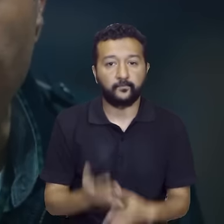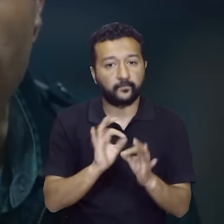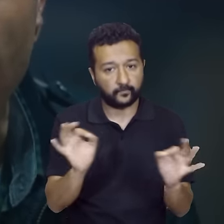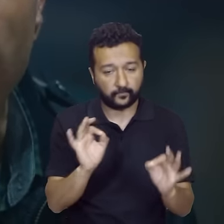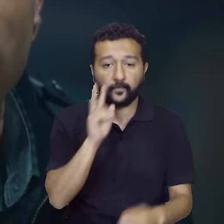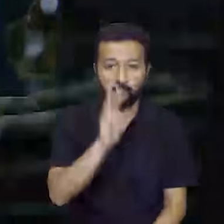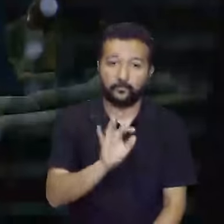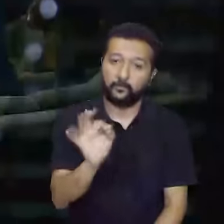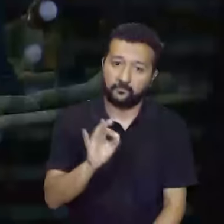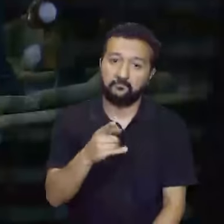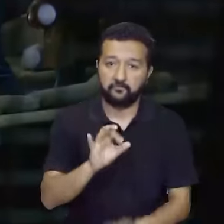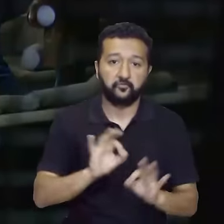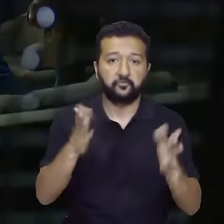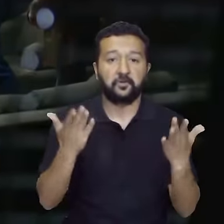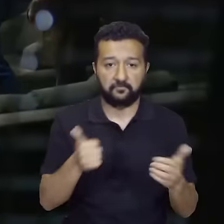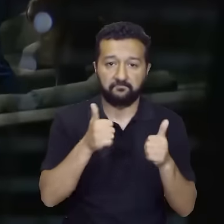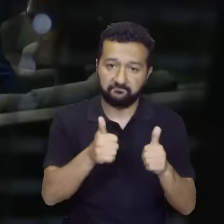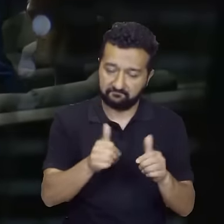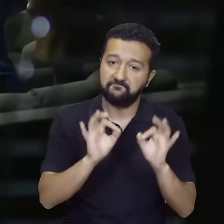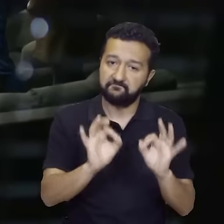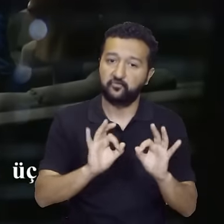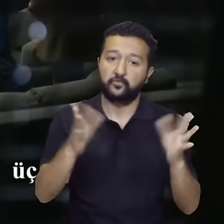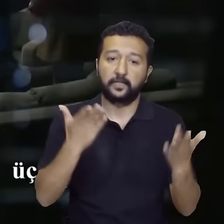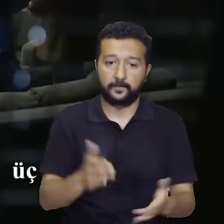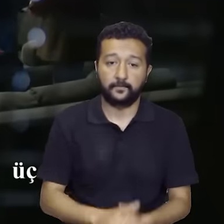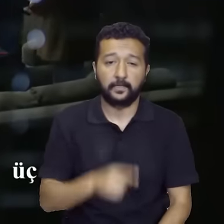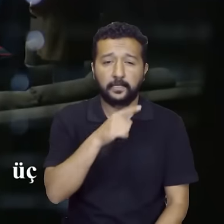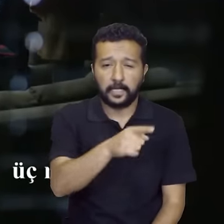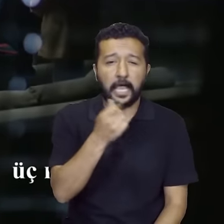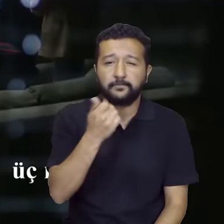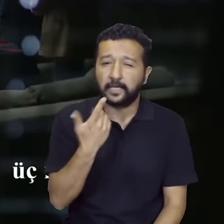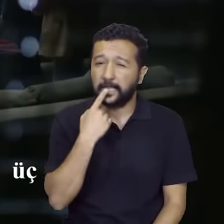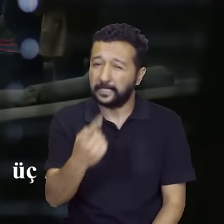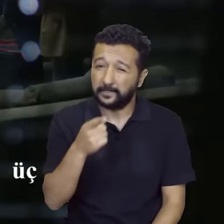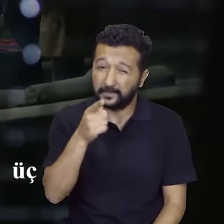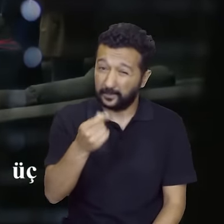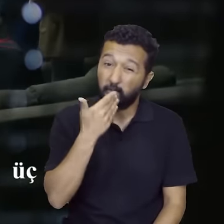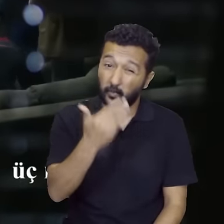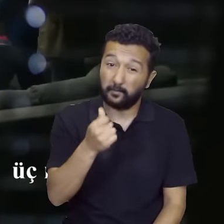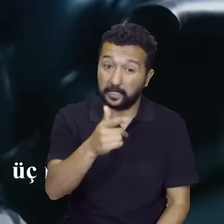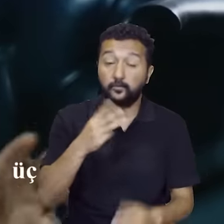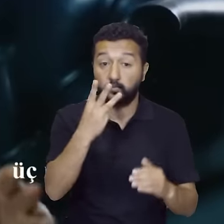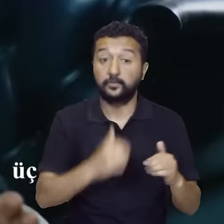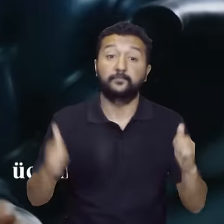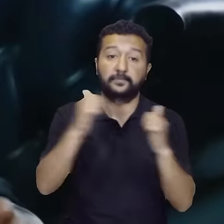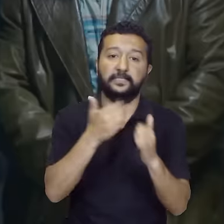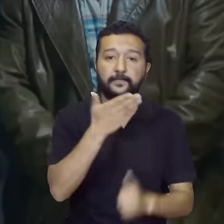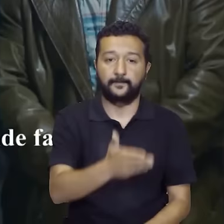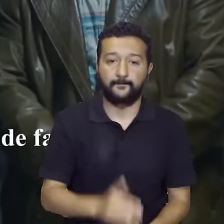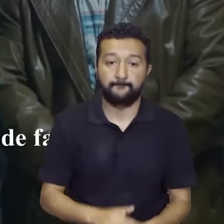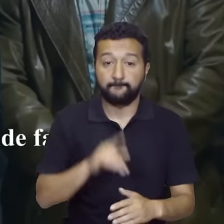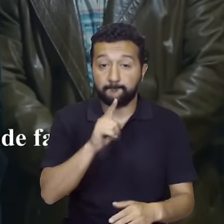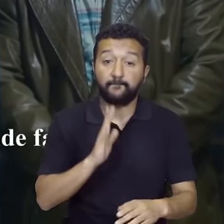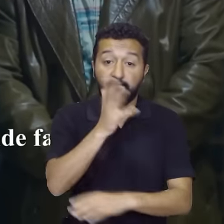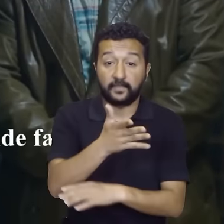Evet görüyorum abi. Şaheser harikulade. Değeri en aşağı size söylediğimin 3 misli.